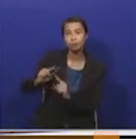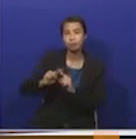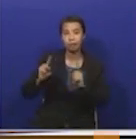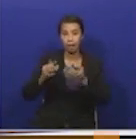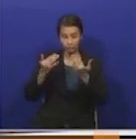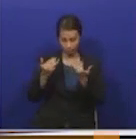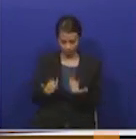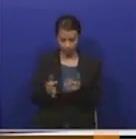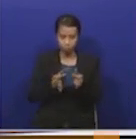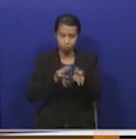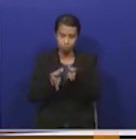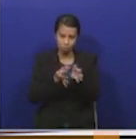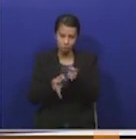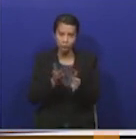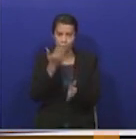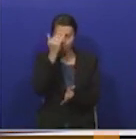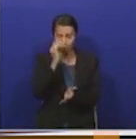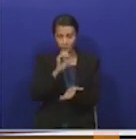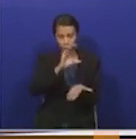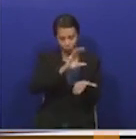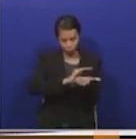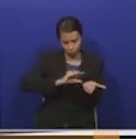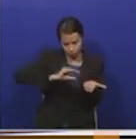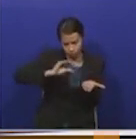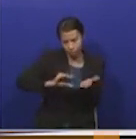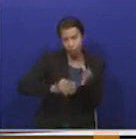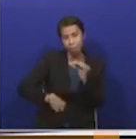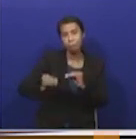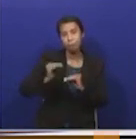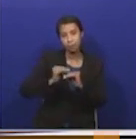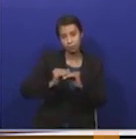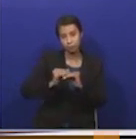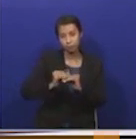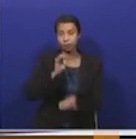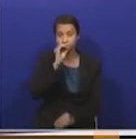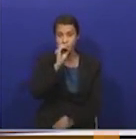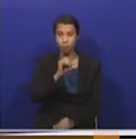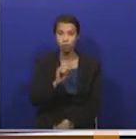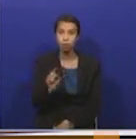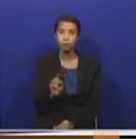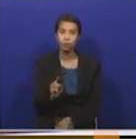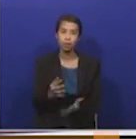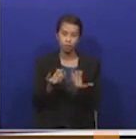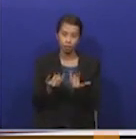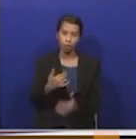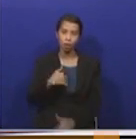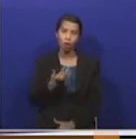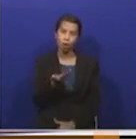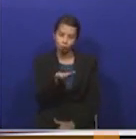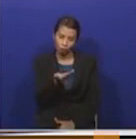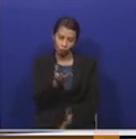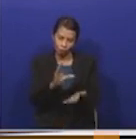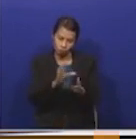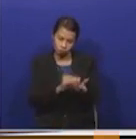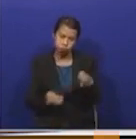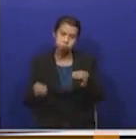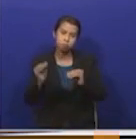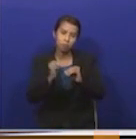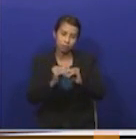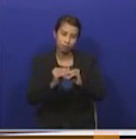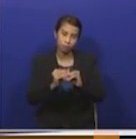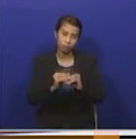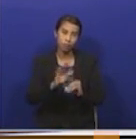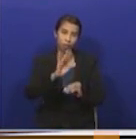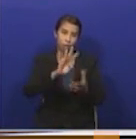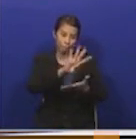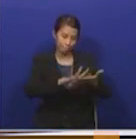แปรยติเพื่อตัดงบประมาณเพิ่มนะคะแล้วก็ขอย้ำอีกครั้งหนึ่งว่าจะขอตัดเพิ่มนะคะในส่วนของแ